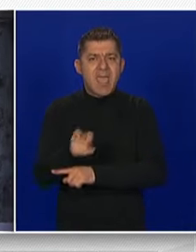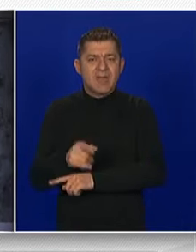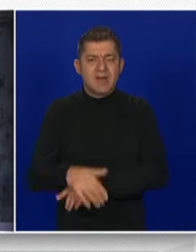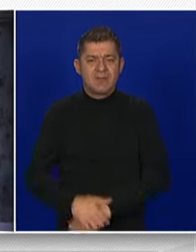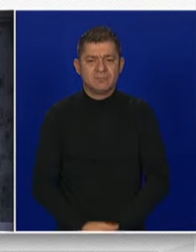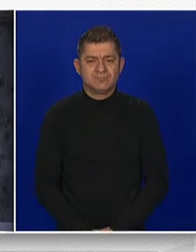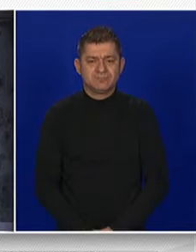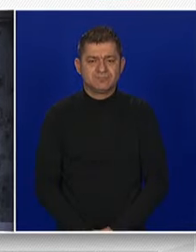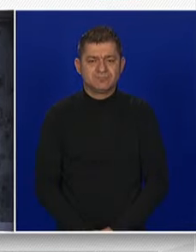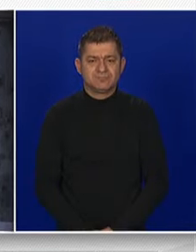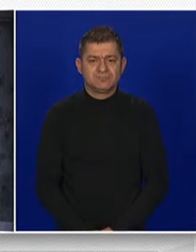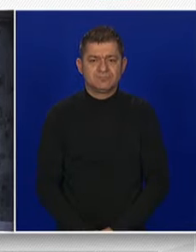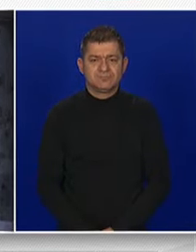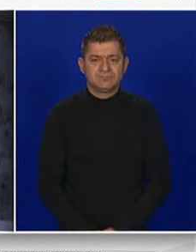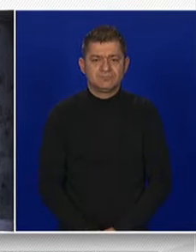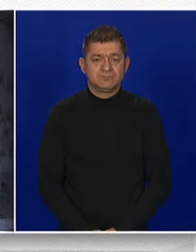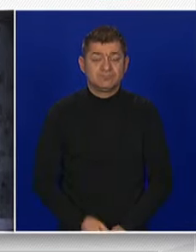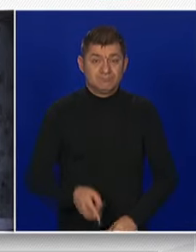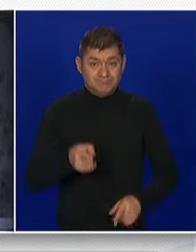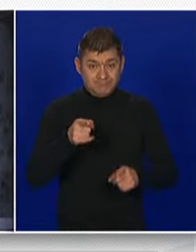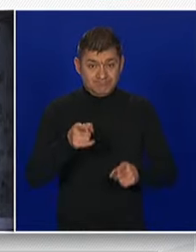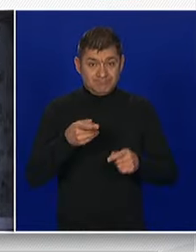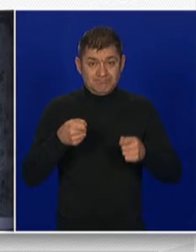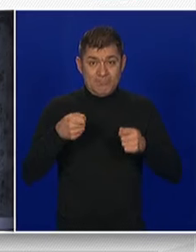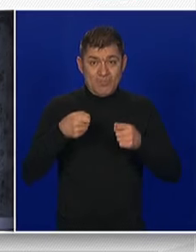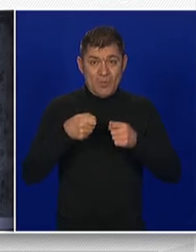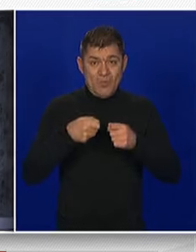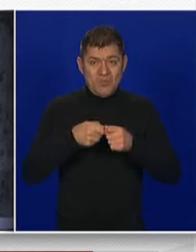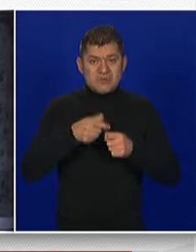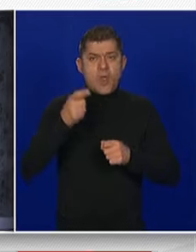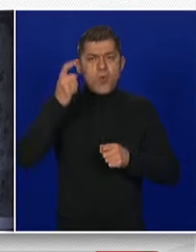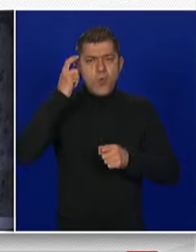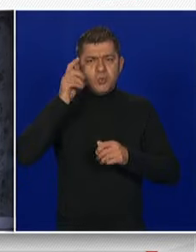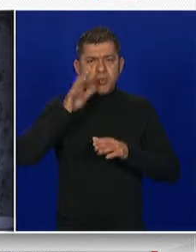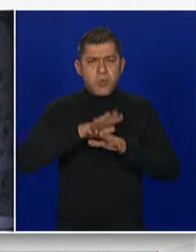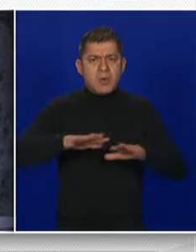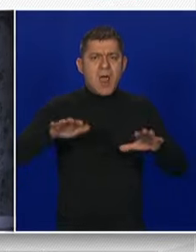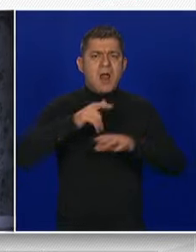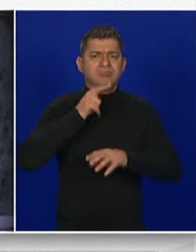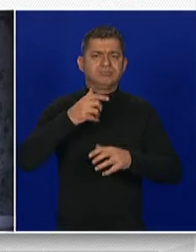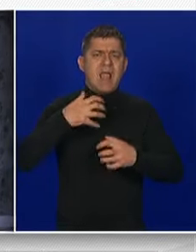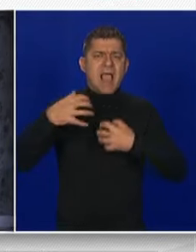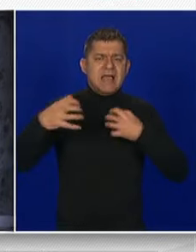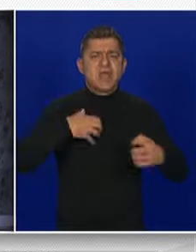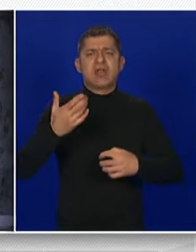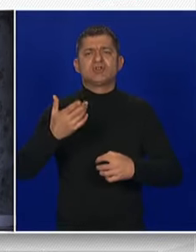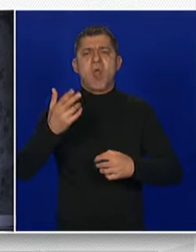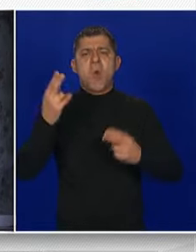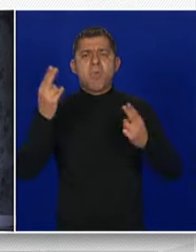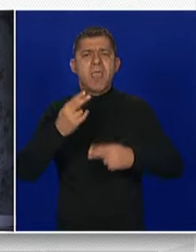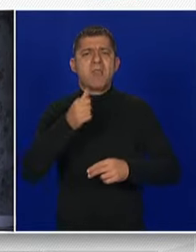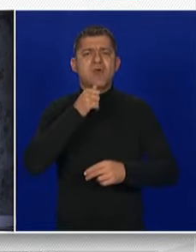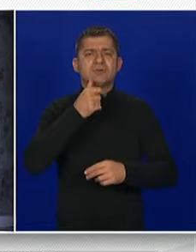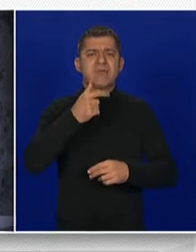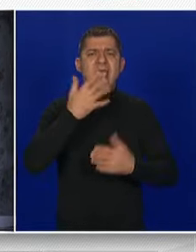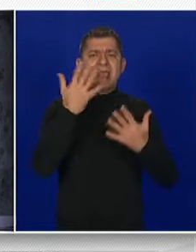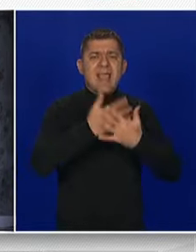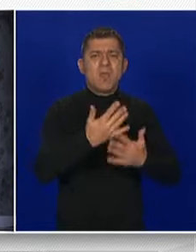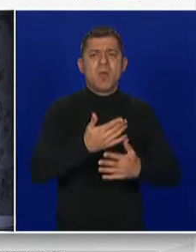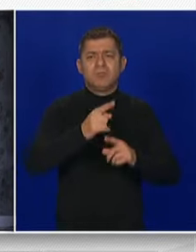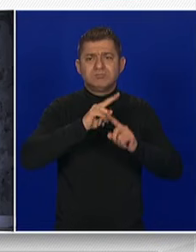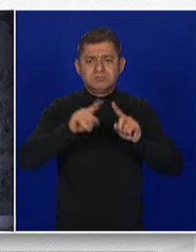Što se tiče ukupnog sektora kulture i djelatnosti u kulturi, mi smo u ovoj odluci